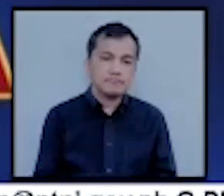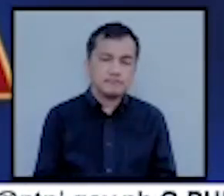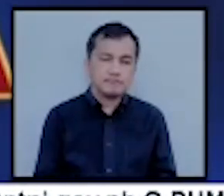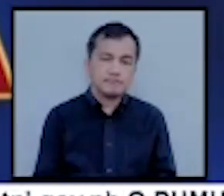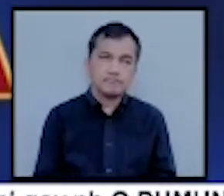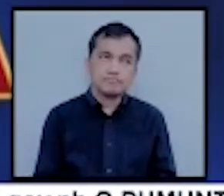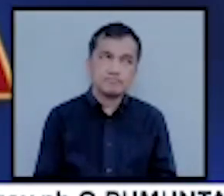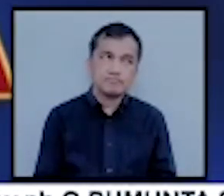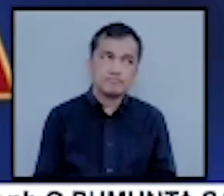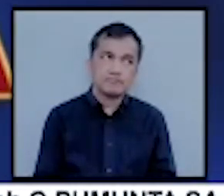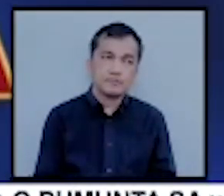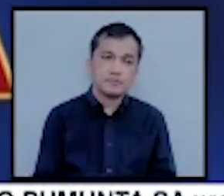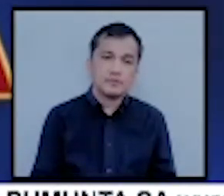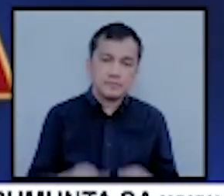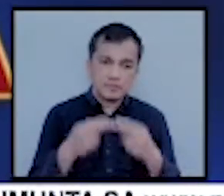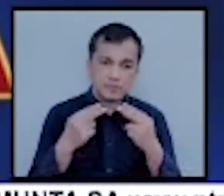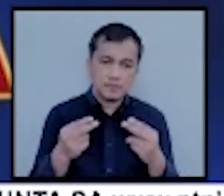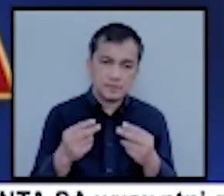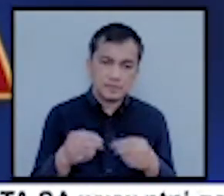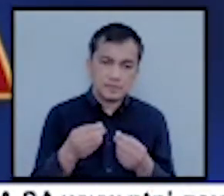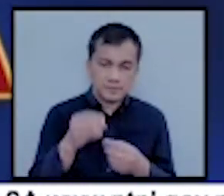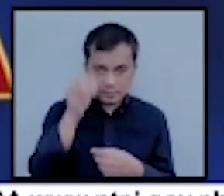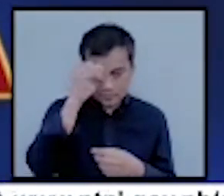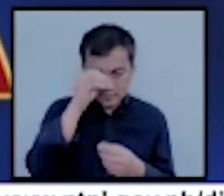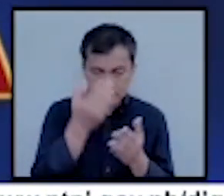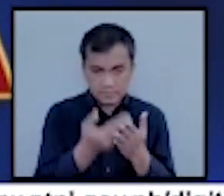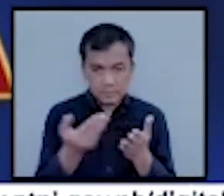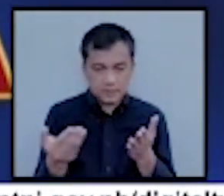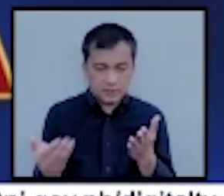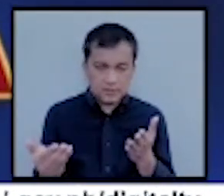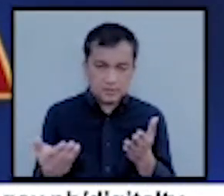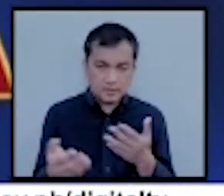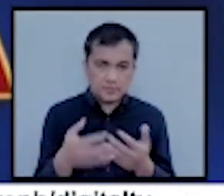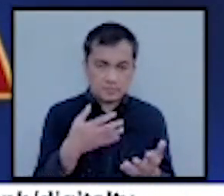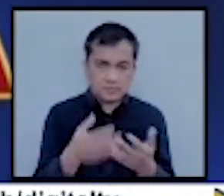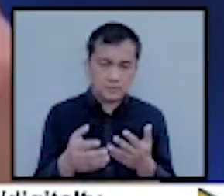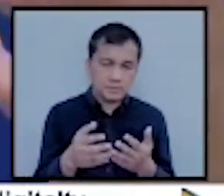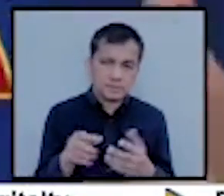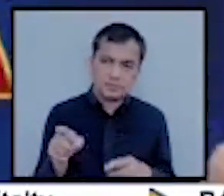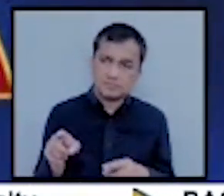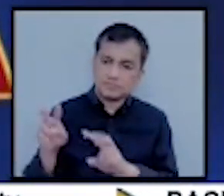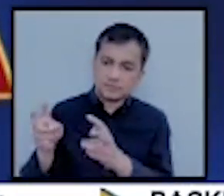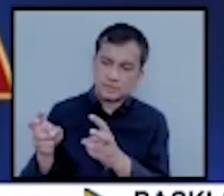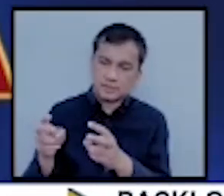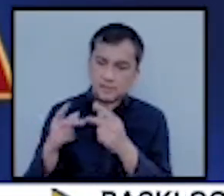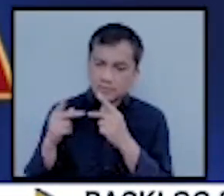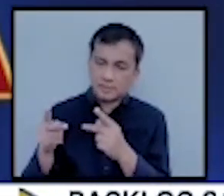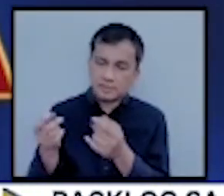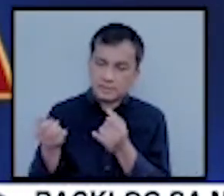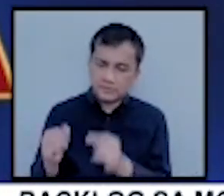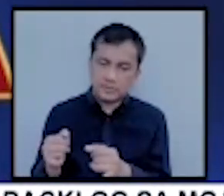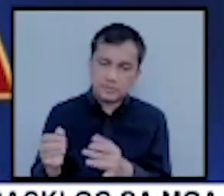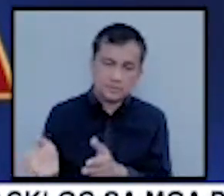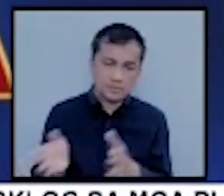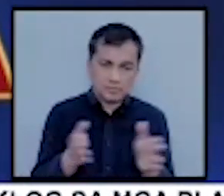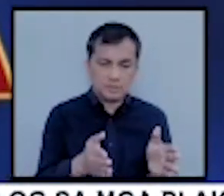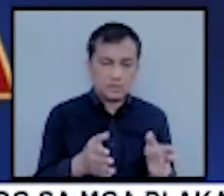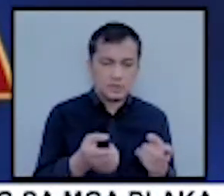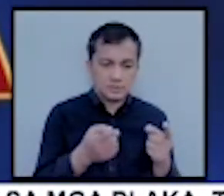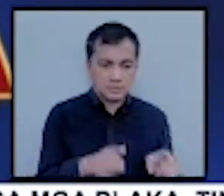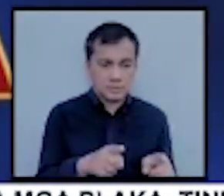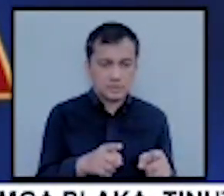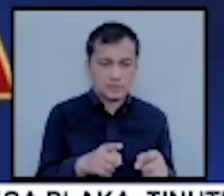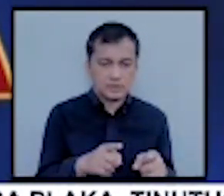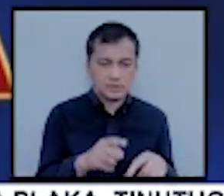pagbabalita, pagbigay ng ating opinion tungkol sa mga bagay-bagay, maging ito man ay sa larangan ng public issues o sa nangyayari sa